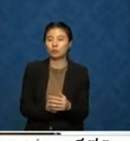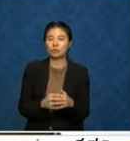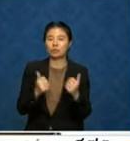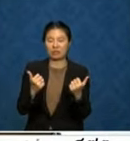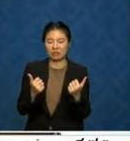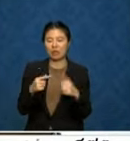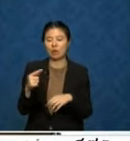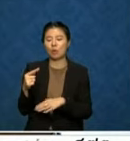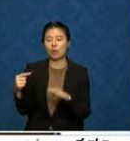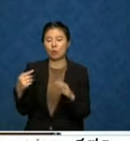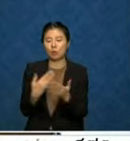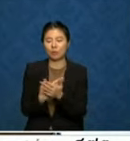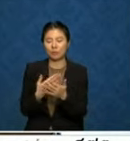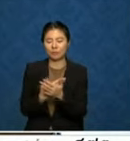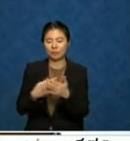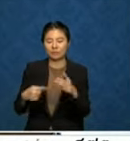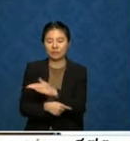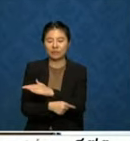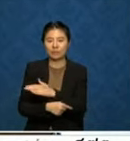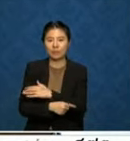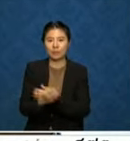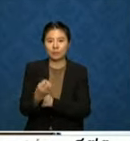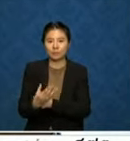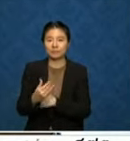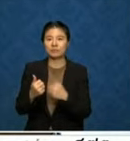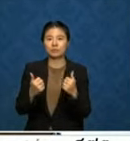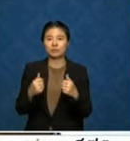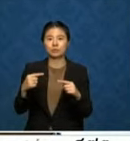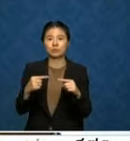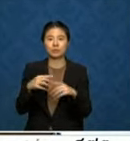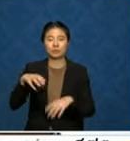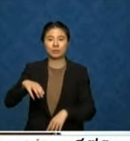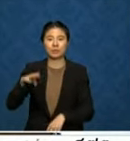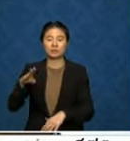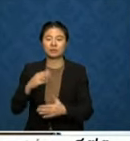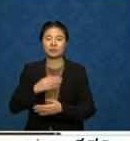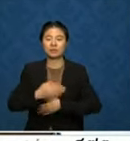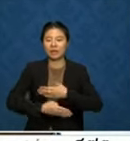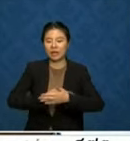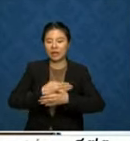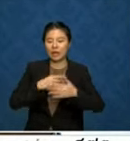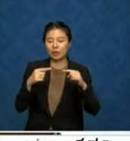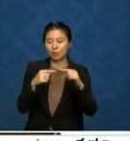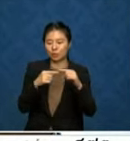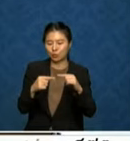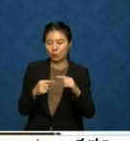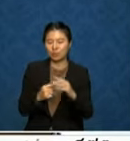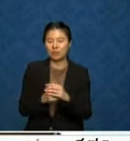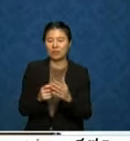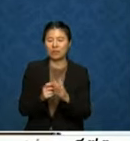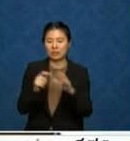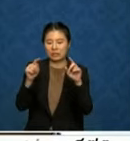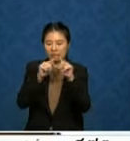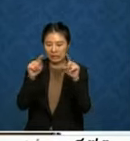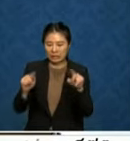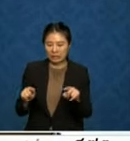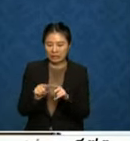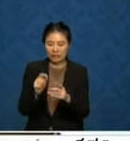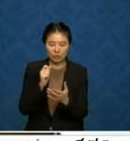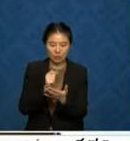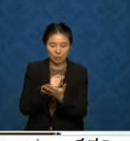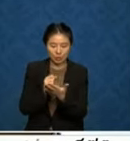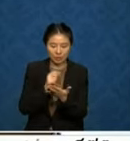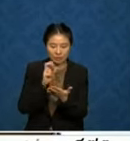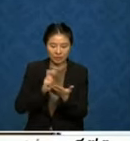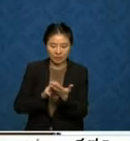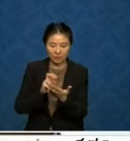ซึ่งบริษัทขายตรงเนี่ยถึงแม้จะเป็นบริษัทที่จดทะเบียนอย่างถูกต้องตามกฎหมายก็ตามนะครับแต่บริษั